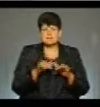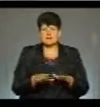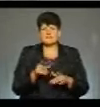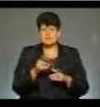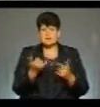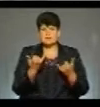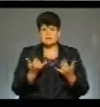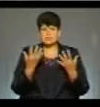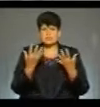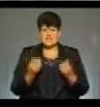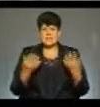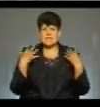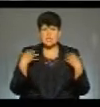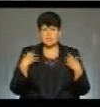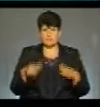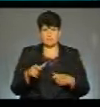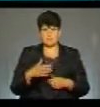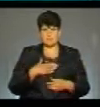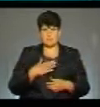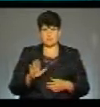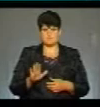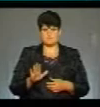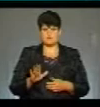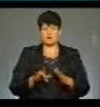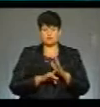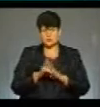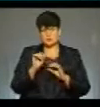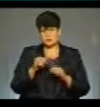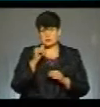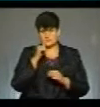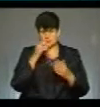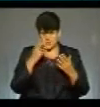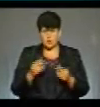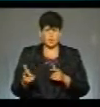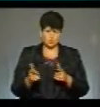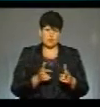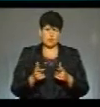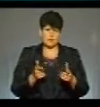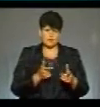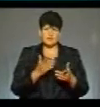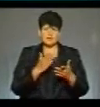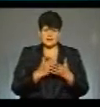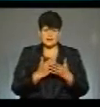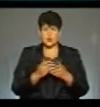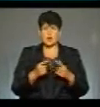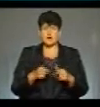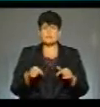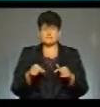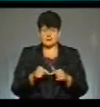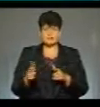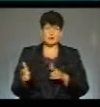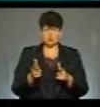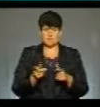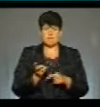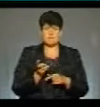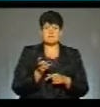на сьогоднішній день начальство по дорогах, а не ми. Почати ми можемо з завтрашнього дня, готові, є готова підрядна організація, готова